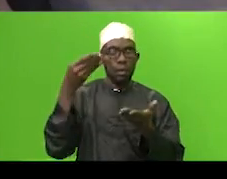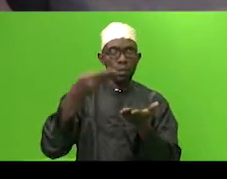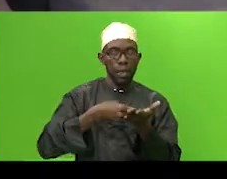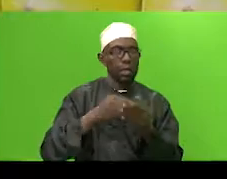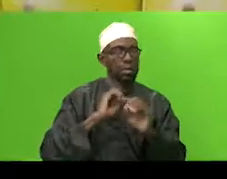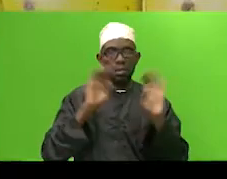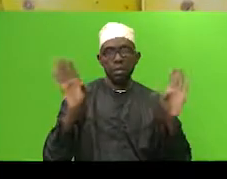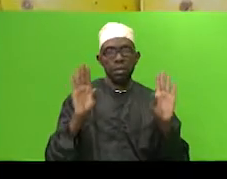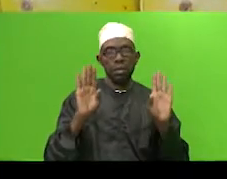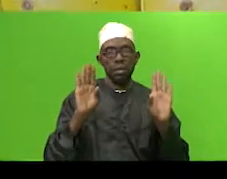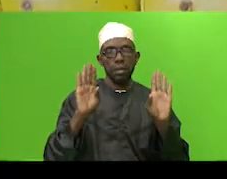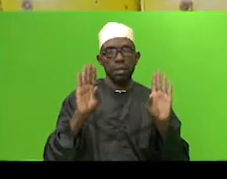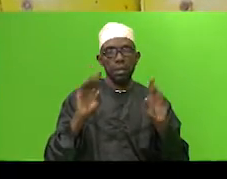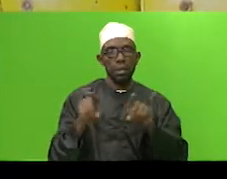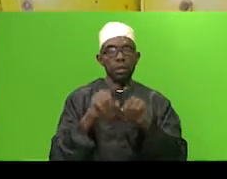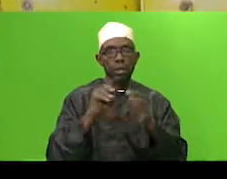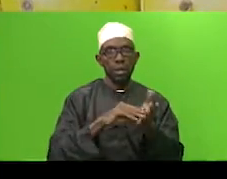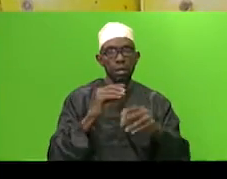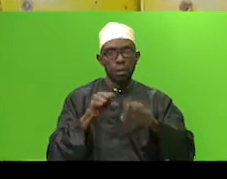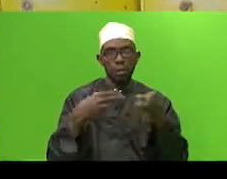chukua. Biashara yangu